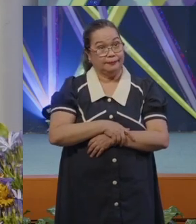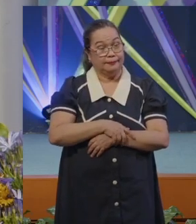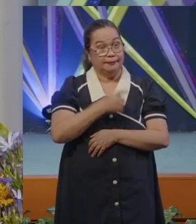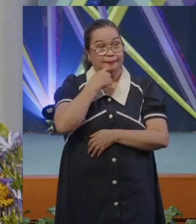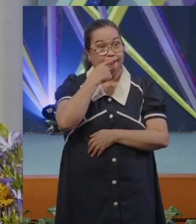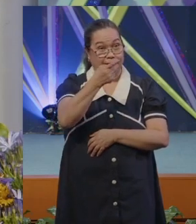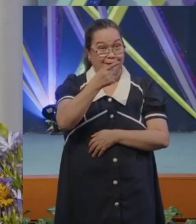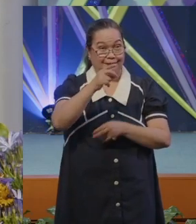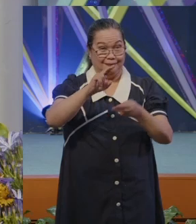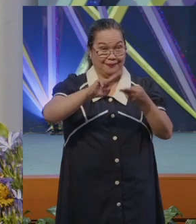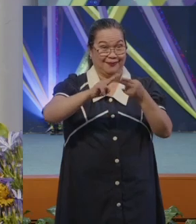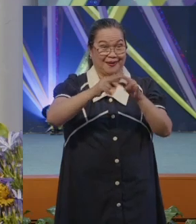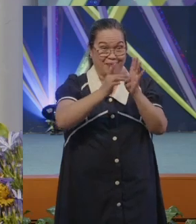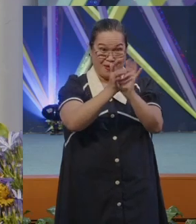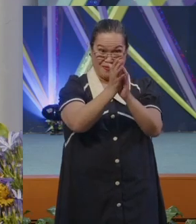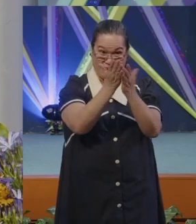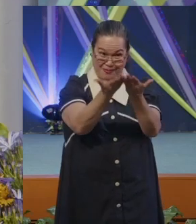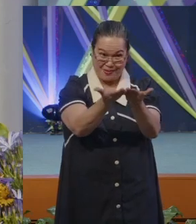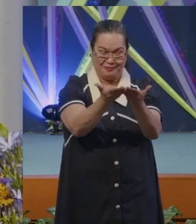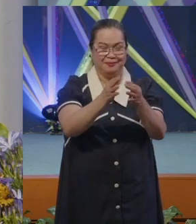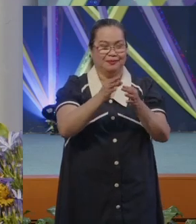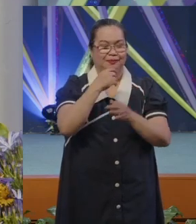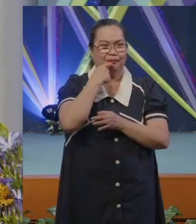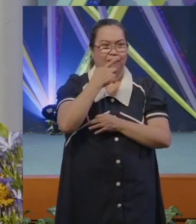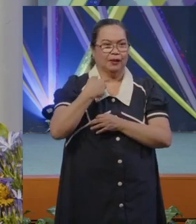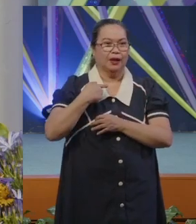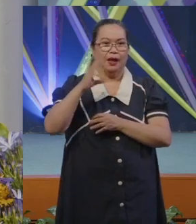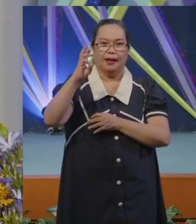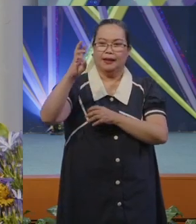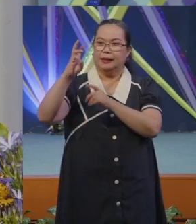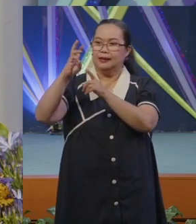Numbers 26:51, there were